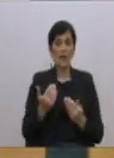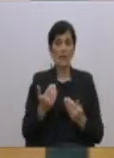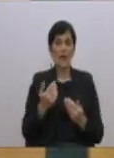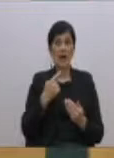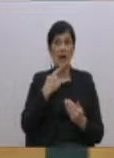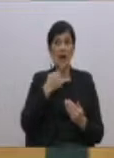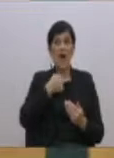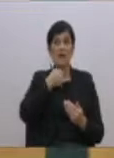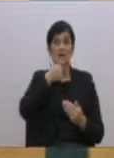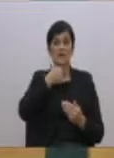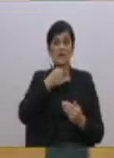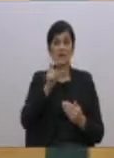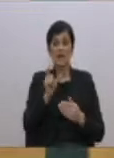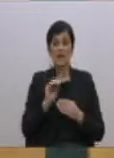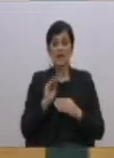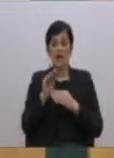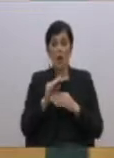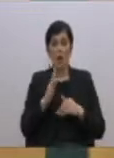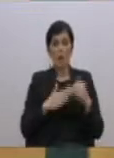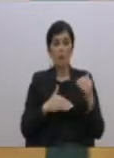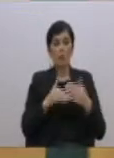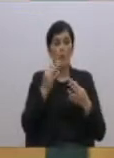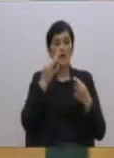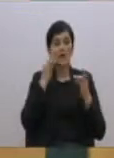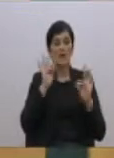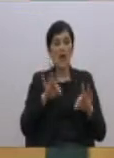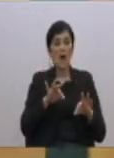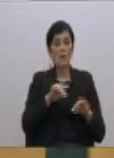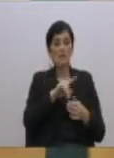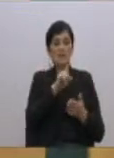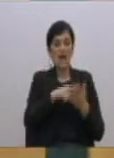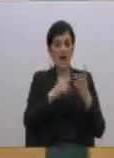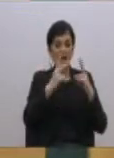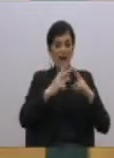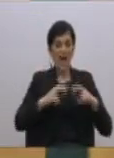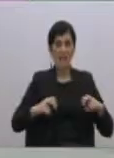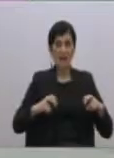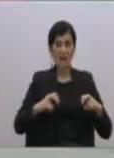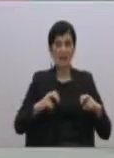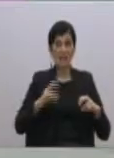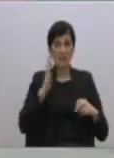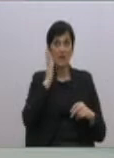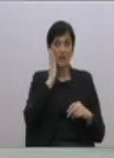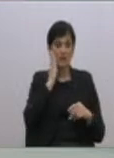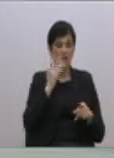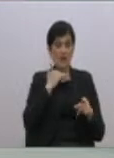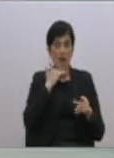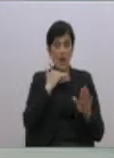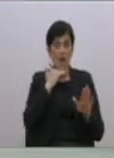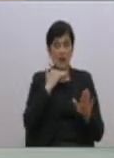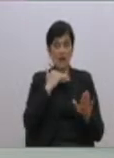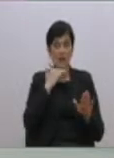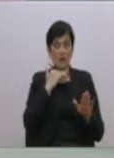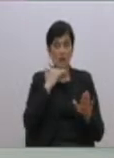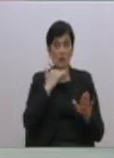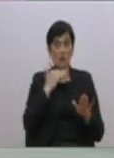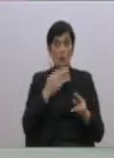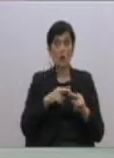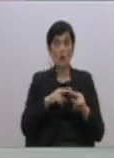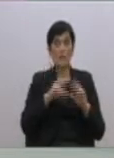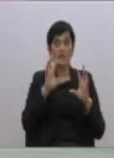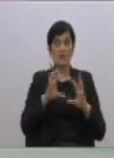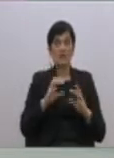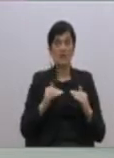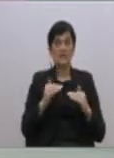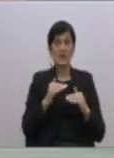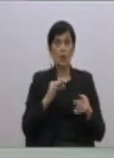მოსამართლეების გაზრდას, ასევე პროფესიული გამოცდილების საკითხის გადახედვას და ასე შემდეგ. ამიტომ საკონსტიტუციო ცვლილებას